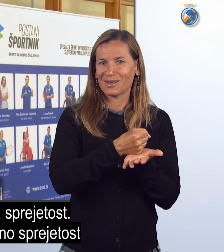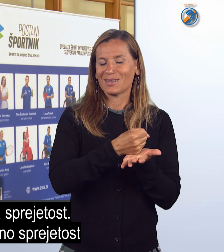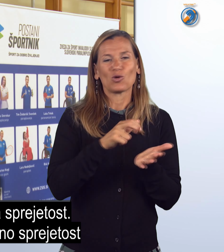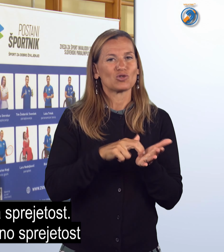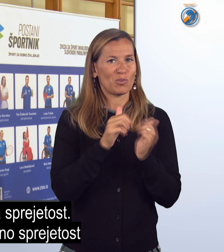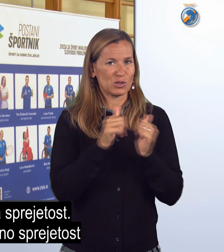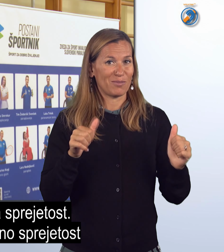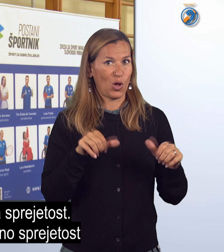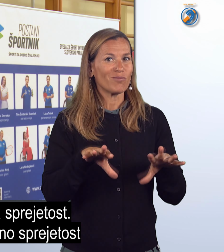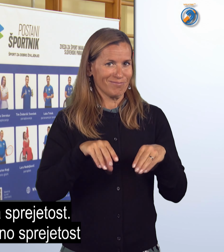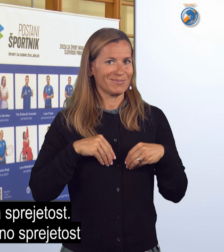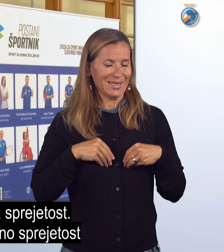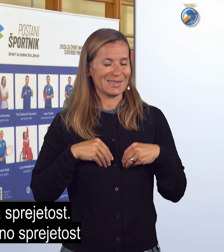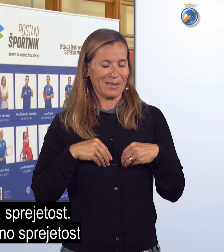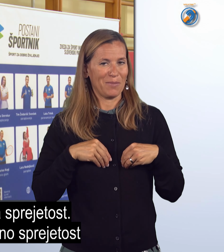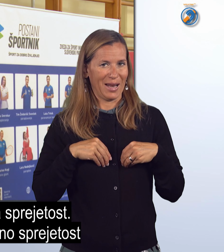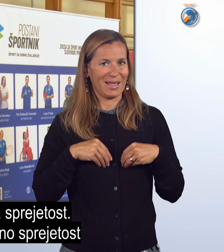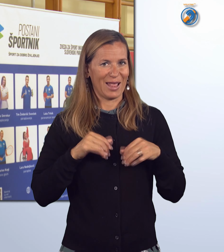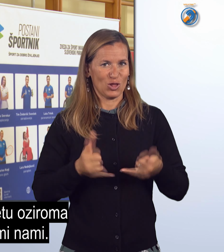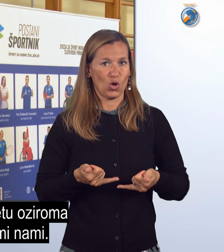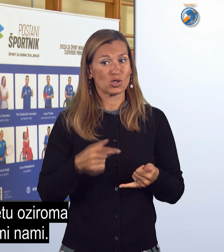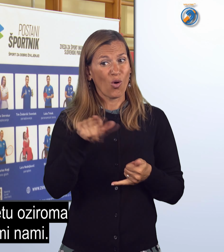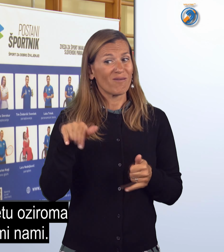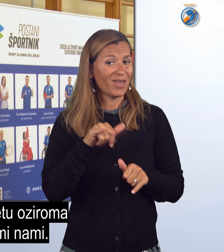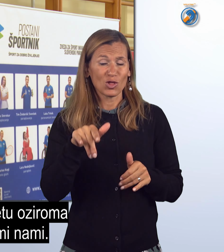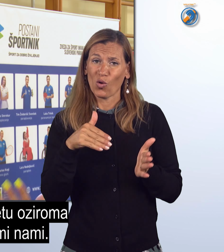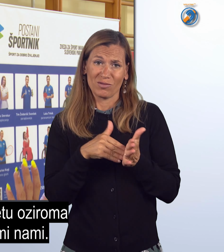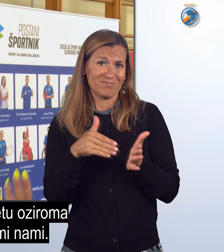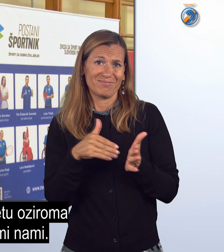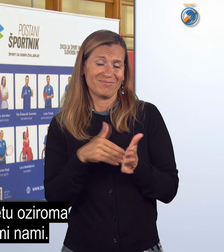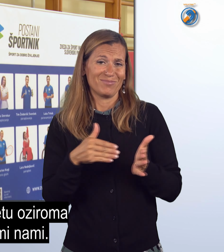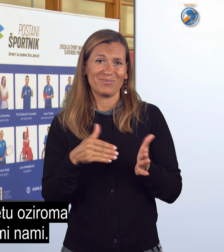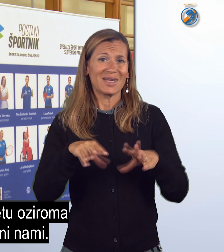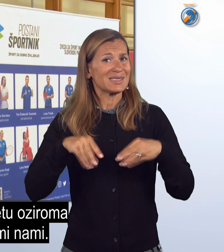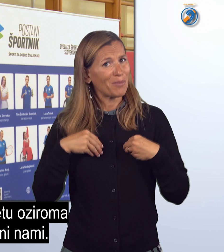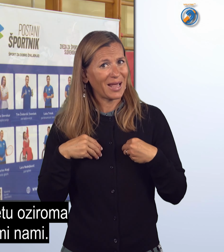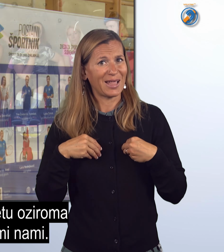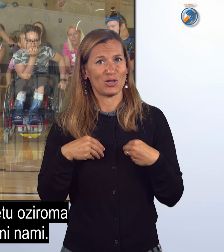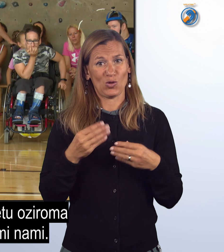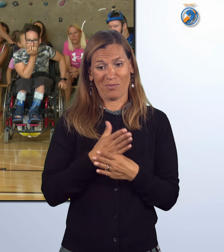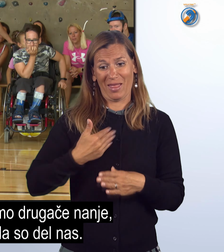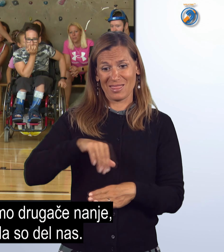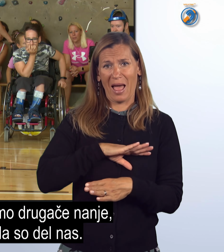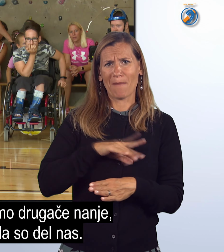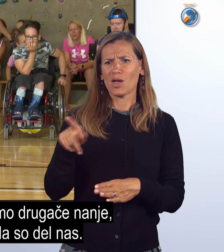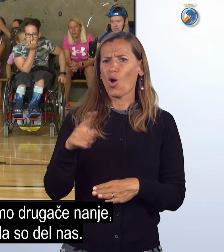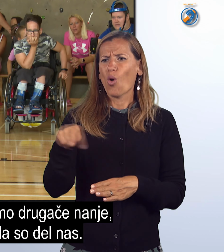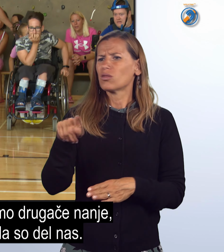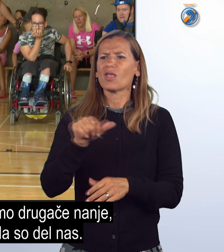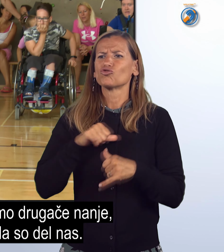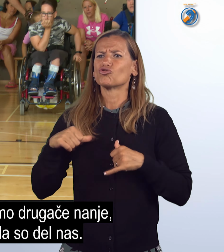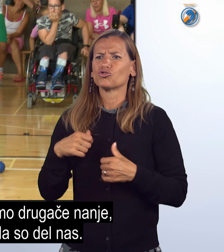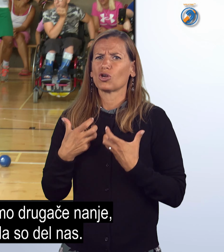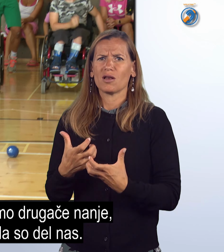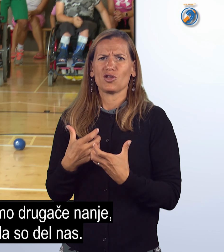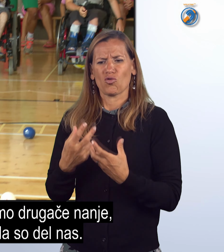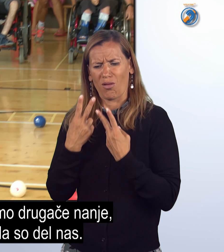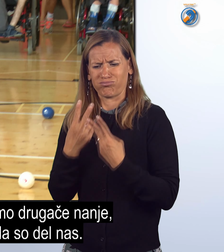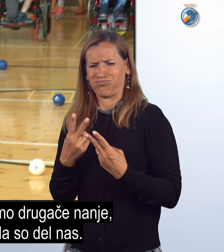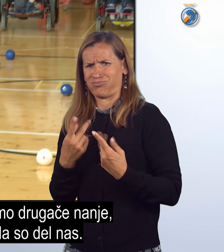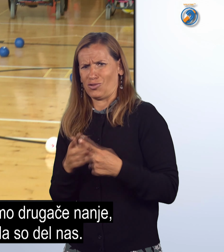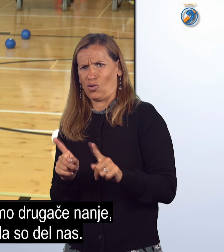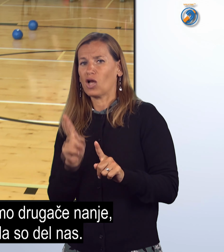predvsem pa sprejetost. Oni iščejo vedno sprejetost v našem svetu oziroma med sami nami. Ne želijo, da jih gledamo drgačno in njih, ampak